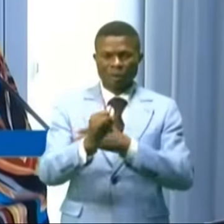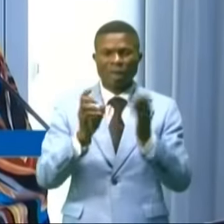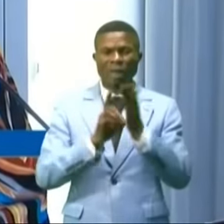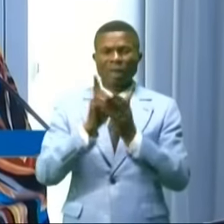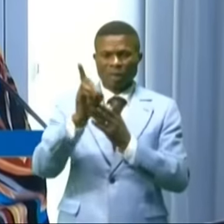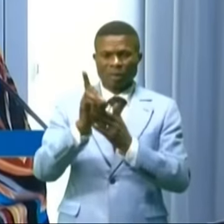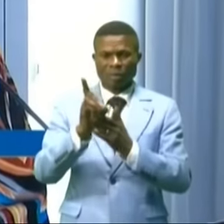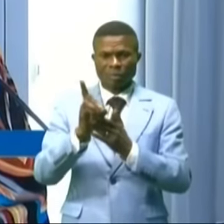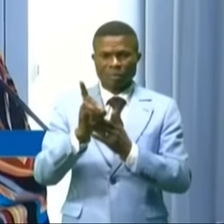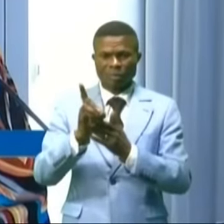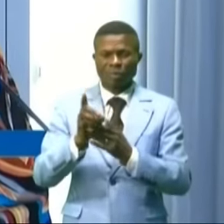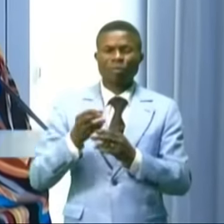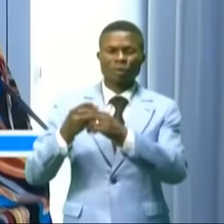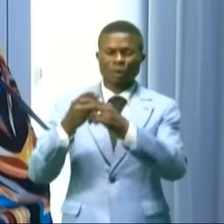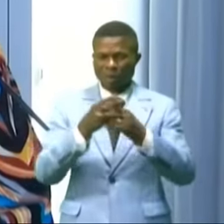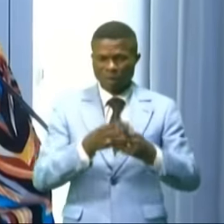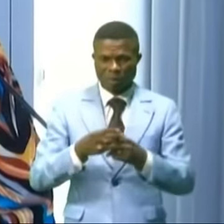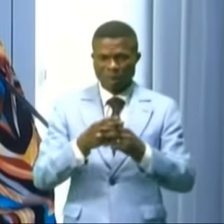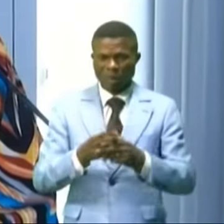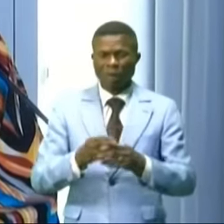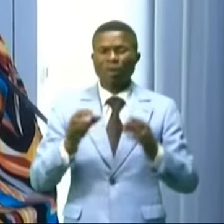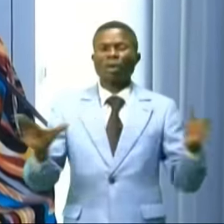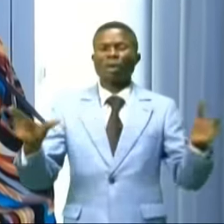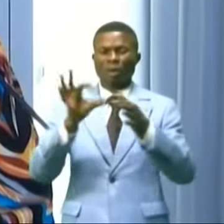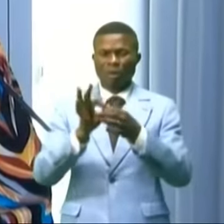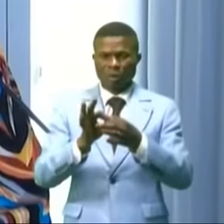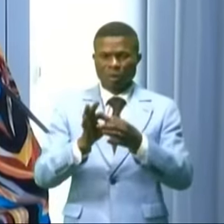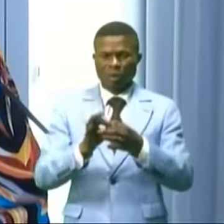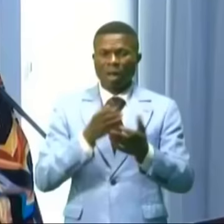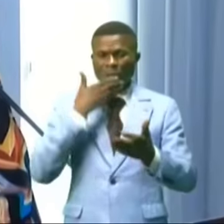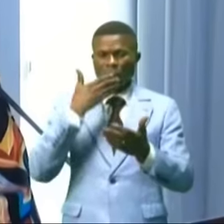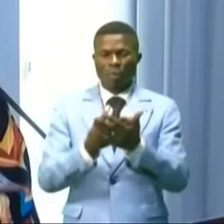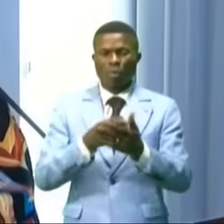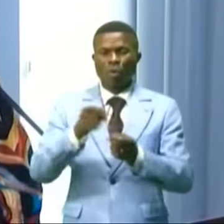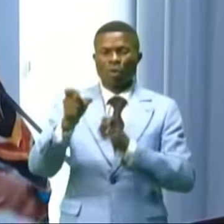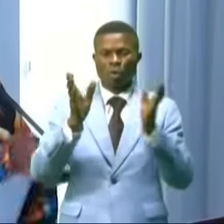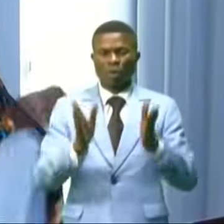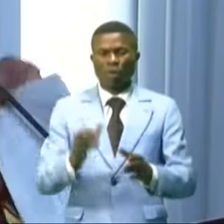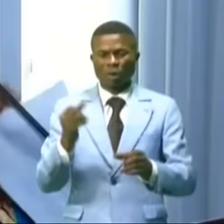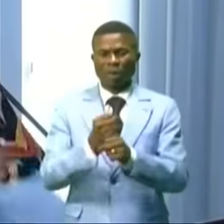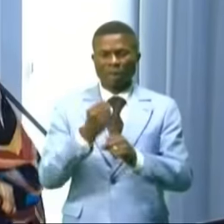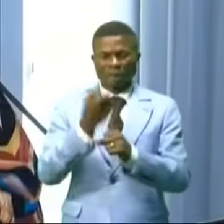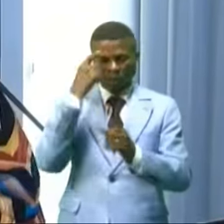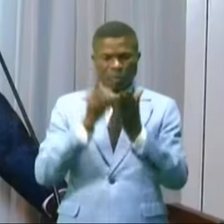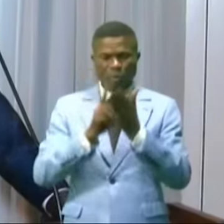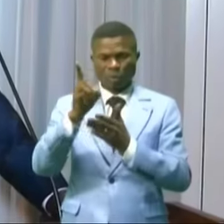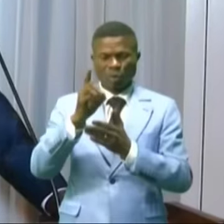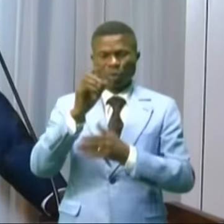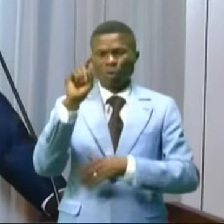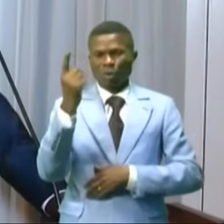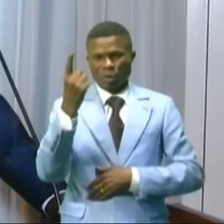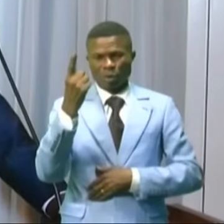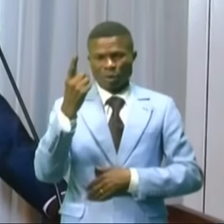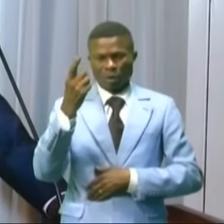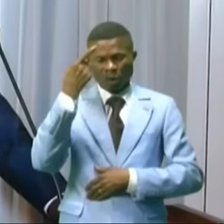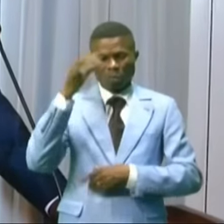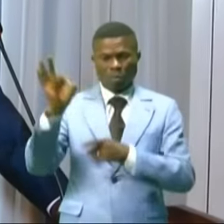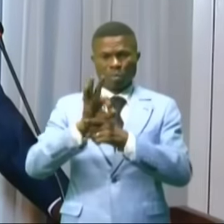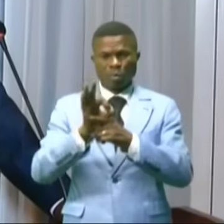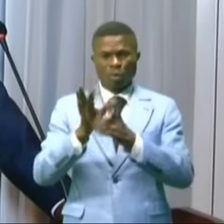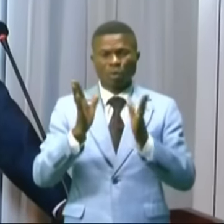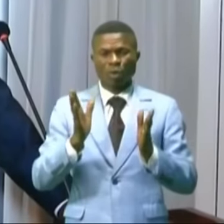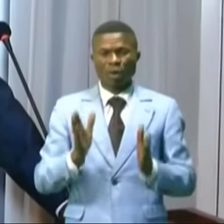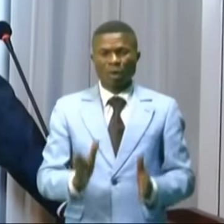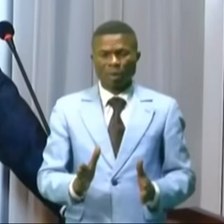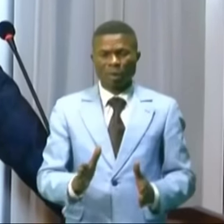où règne la sécurité, la solidarité et la bonne gouvernance au service du développement humain. Pour les formateurs, Philippe